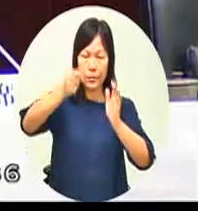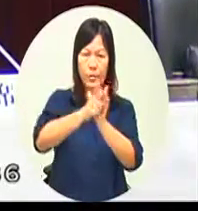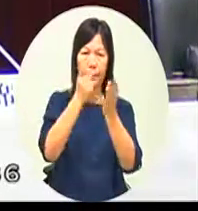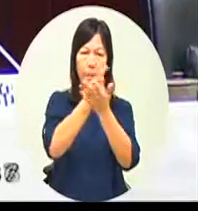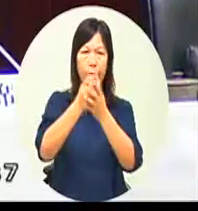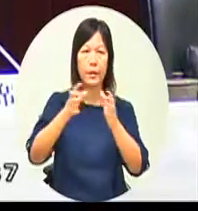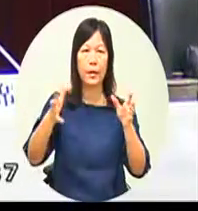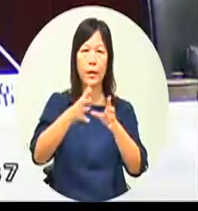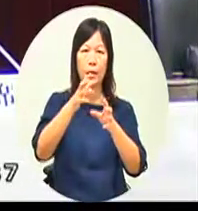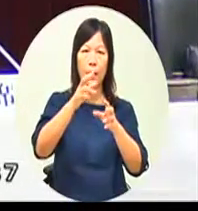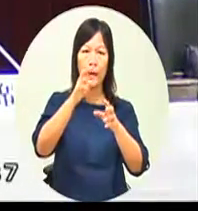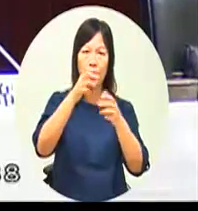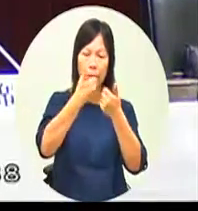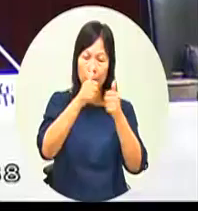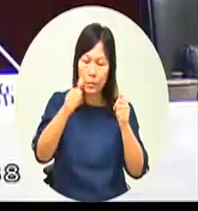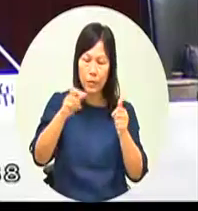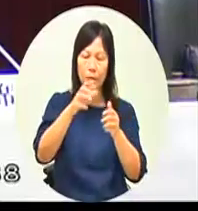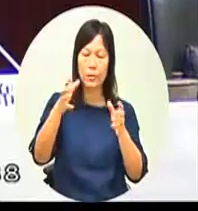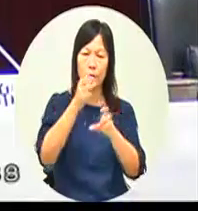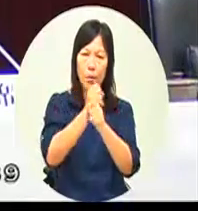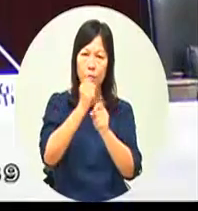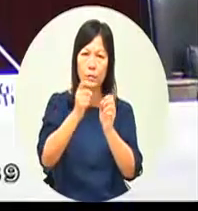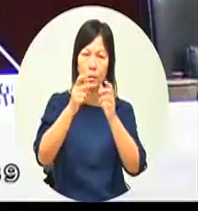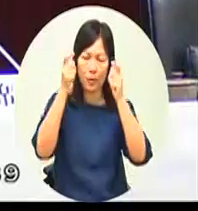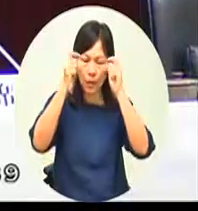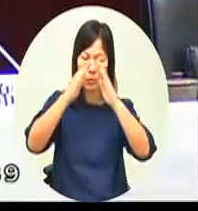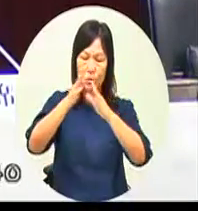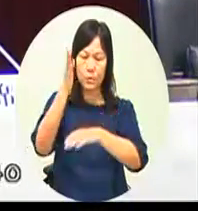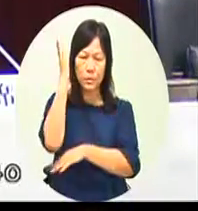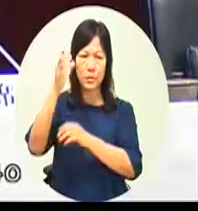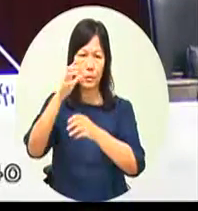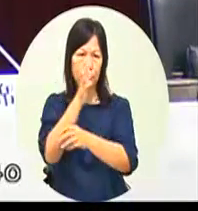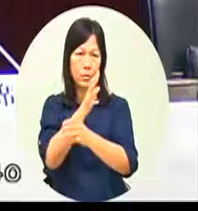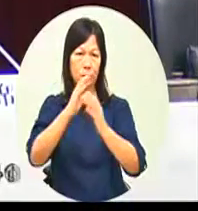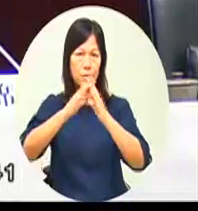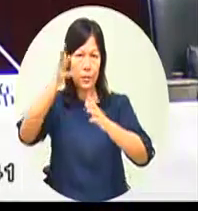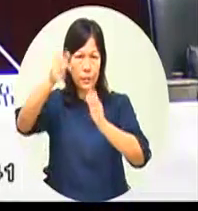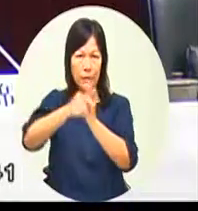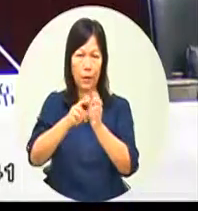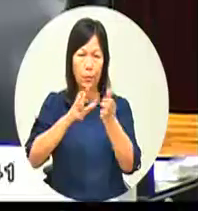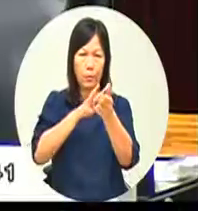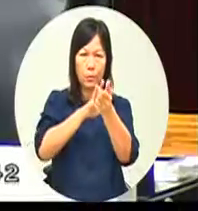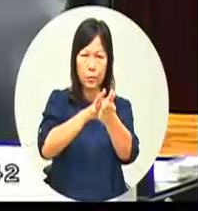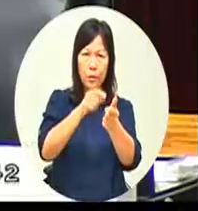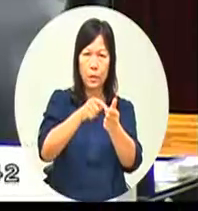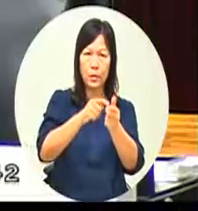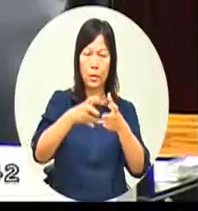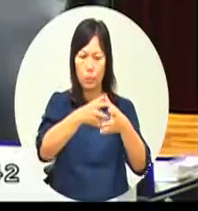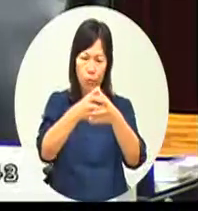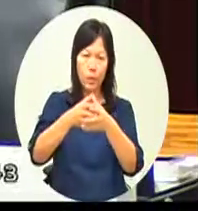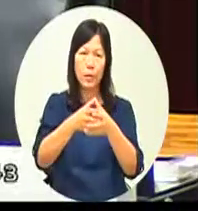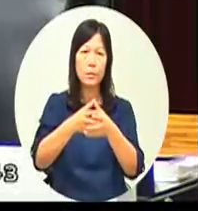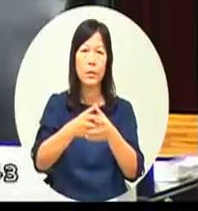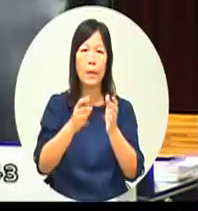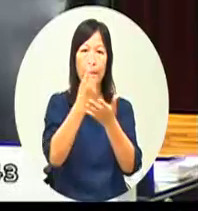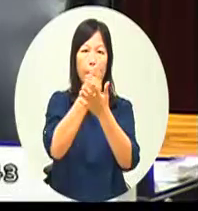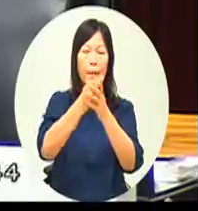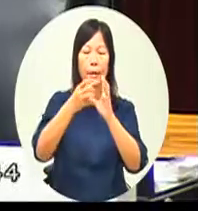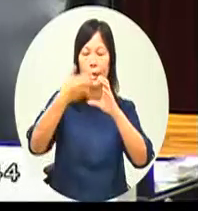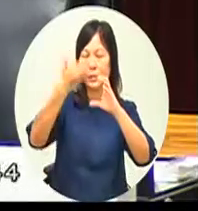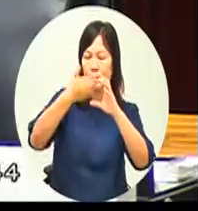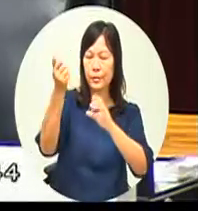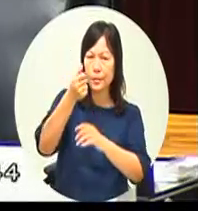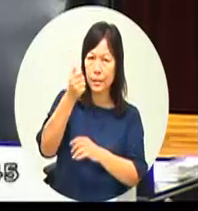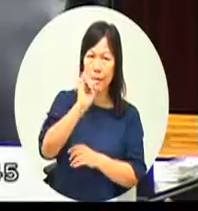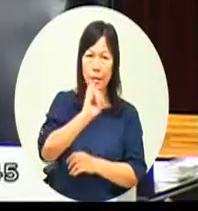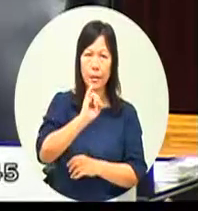同仁，高雄市政府由陈菊市长所率领的市府团队，各位媒体记者女士先